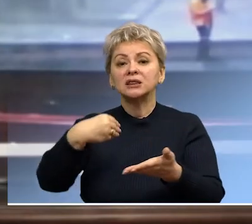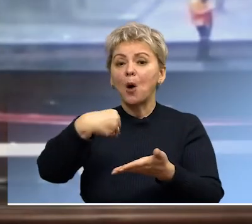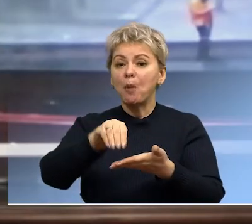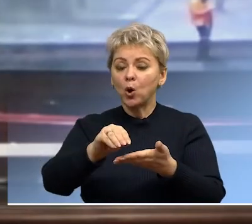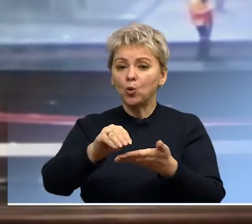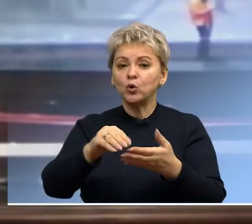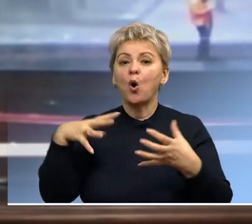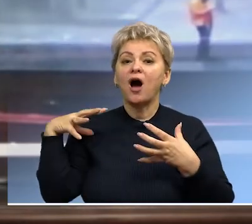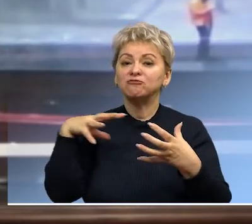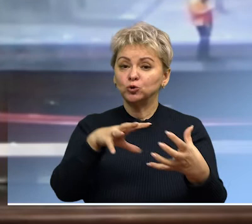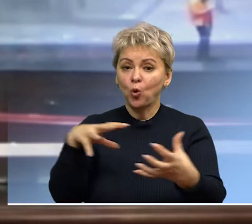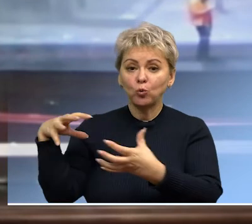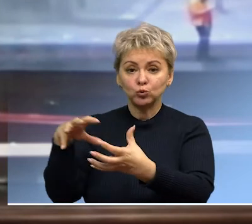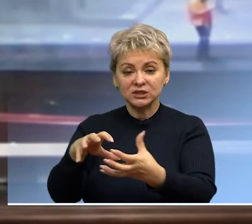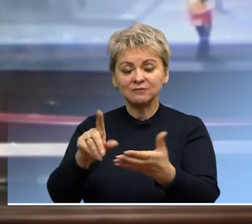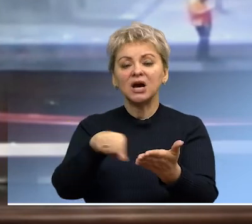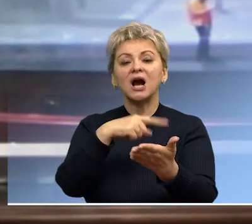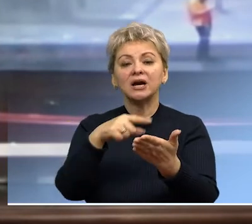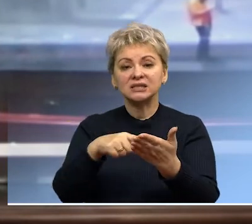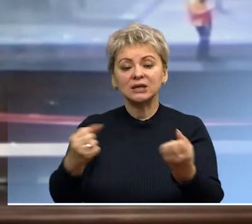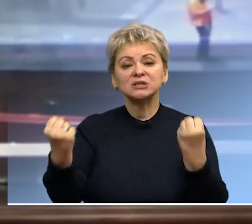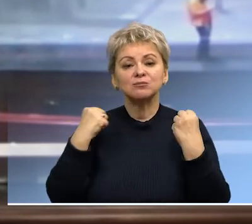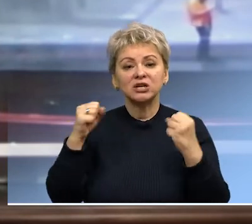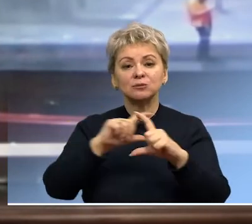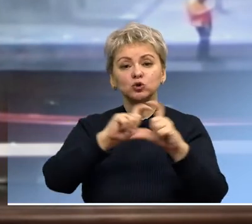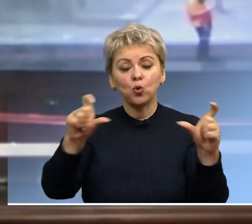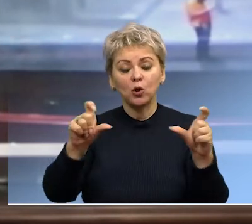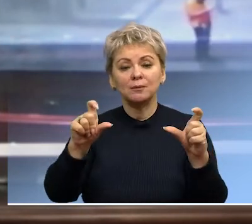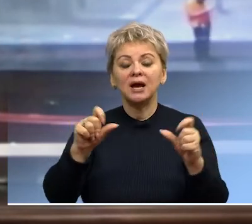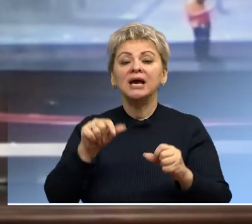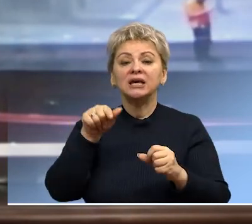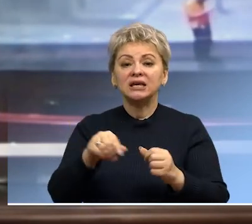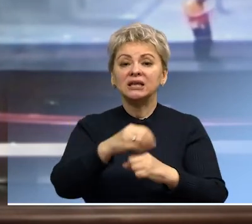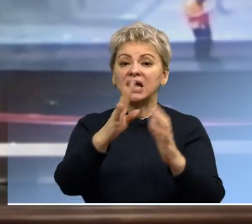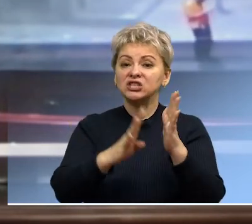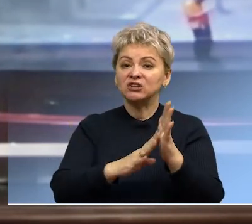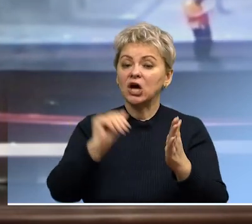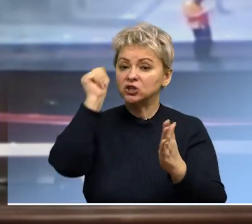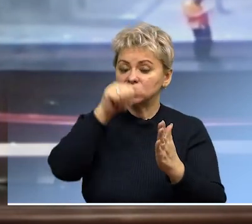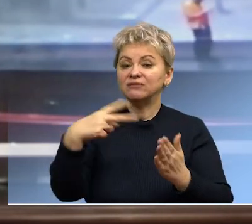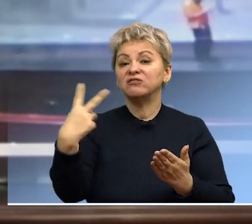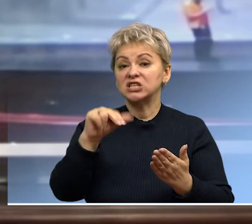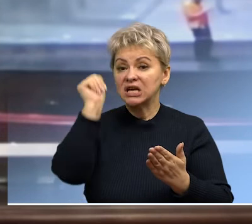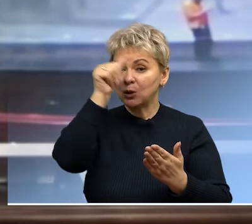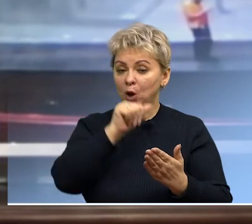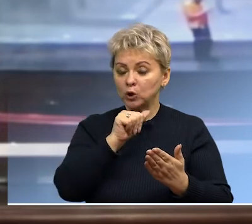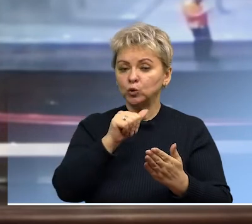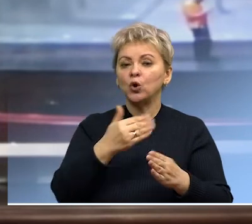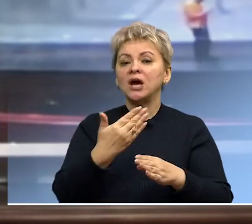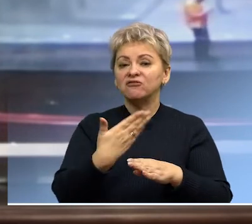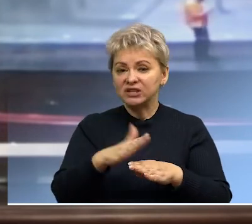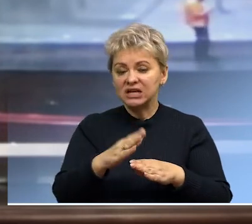на приобретение автобусов муниципальным спортивным школам. Это и на 2019 год, и в 2020